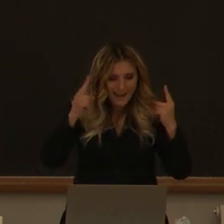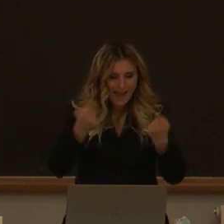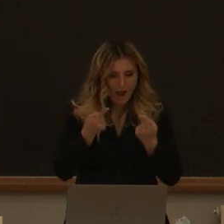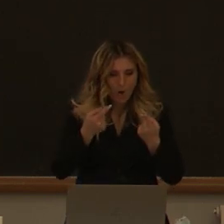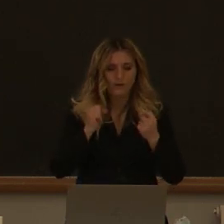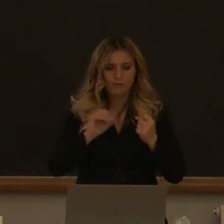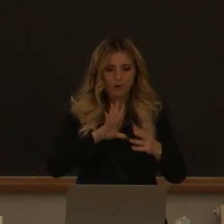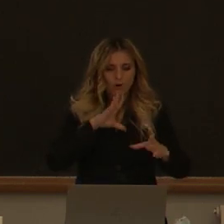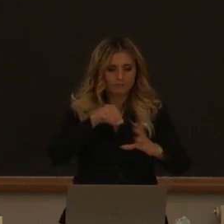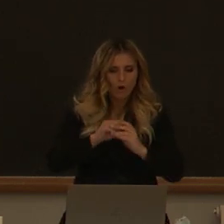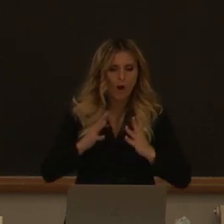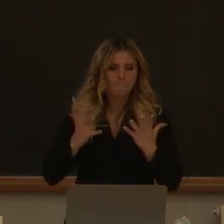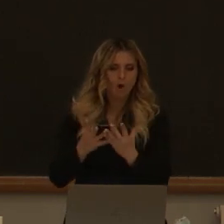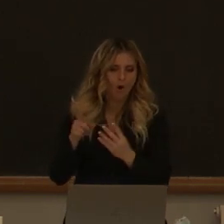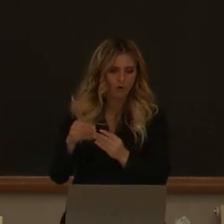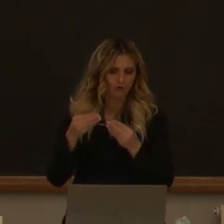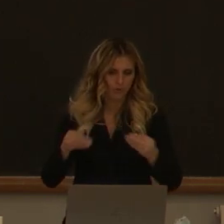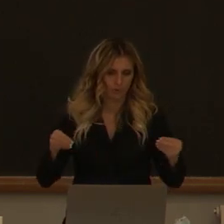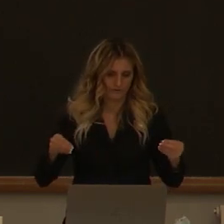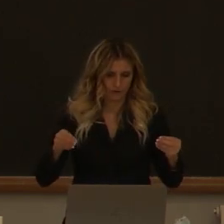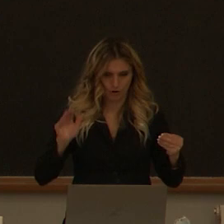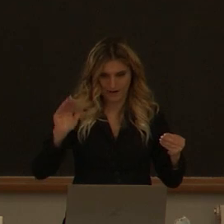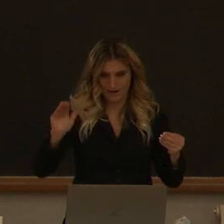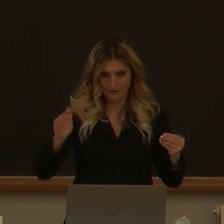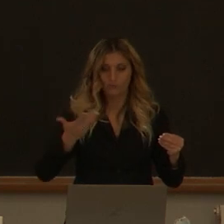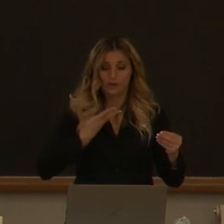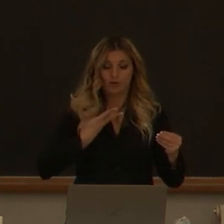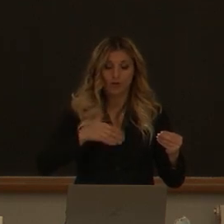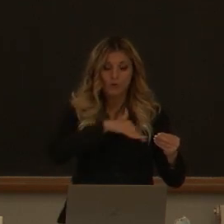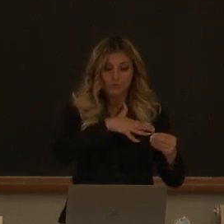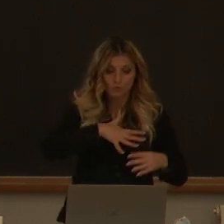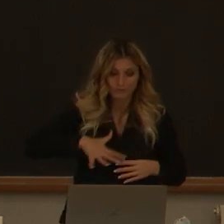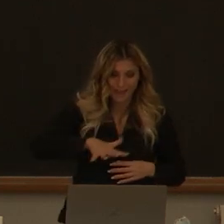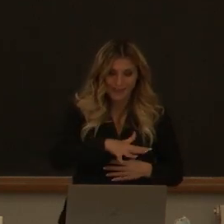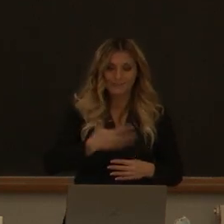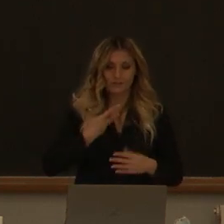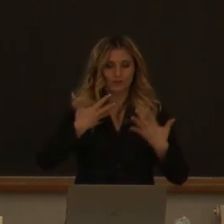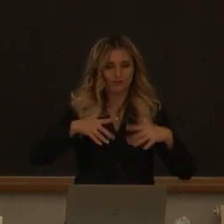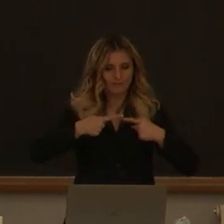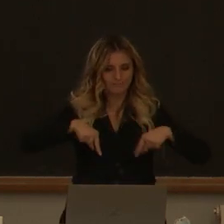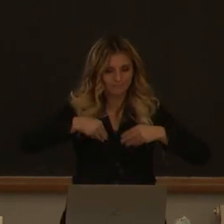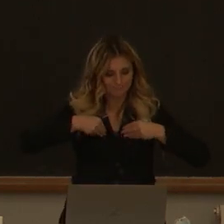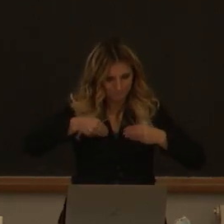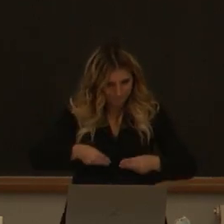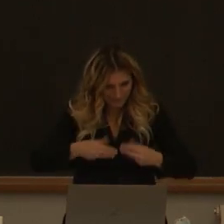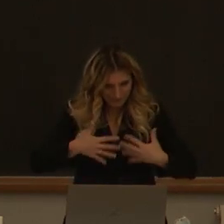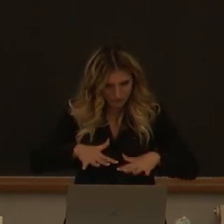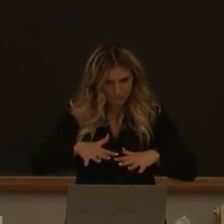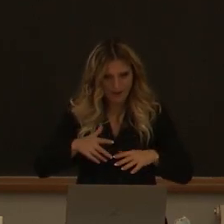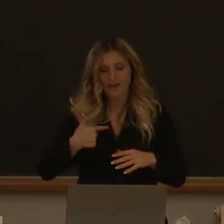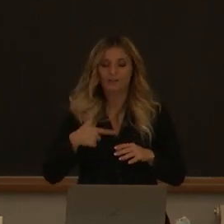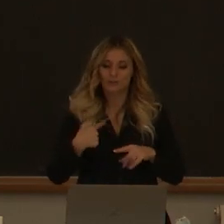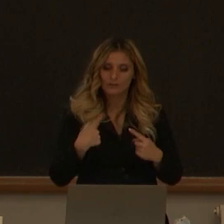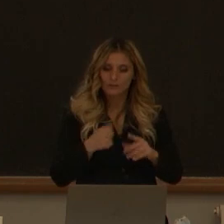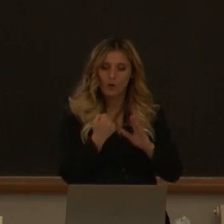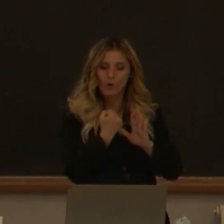mondo professionale. Quindi abbiamo questi studenti di fatto che hanno partecipato anche alla stesura del documento